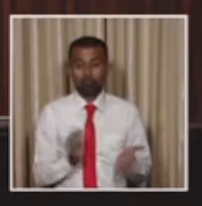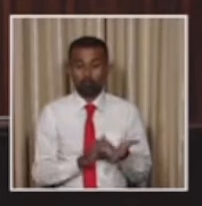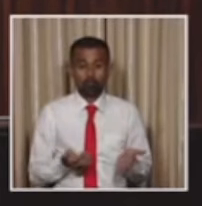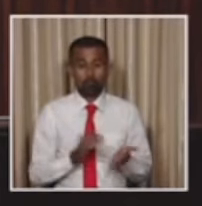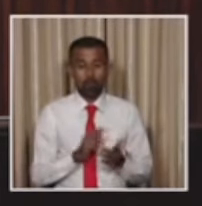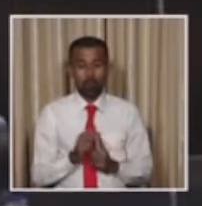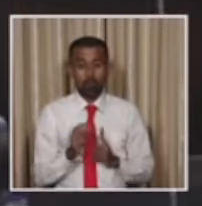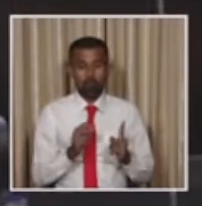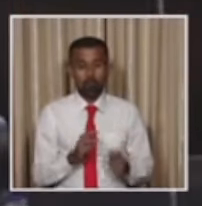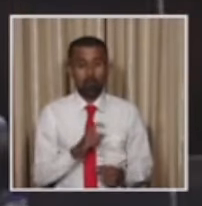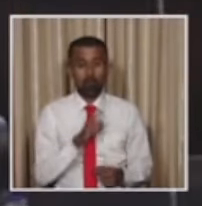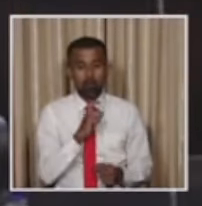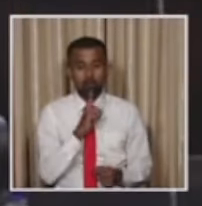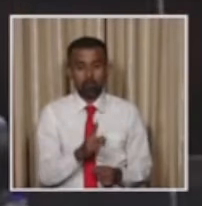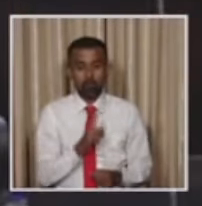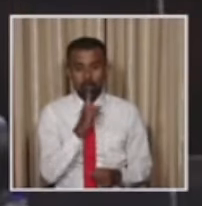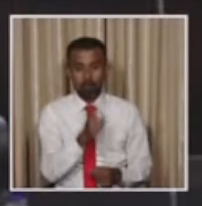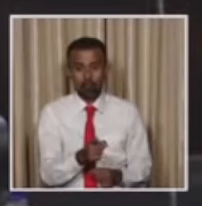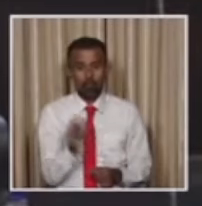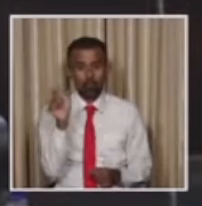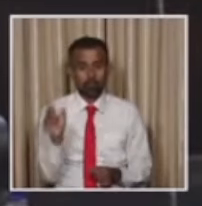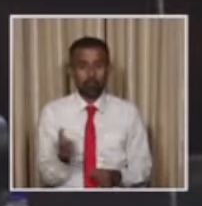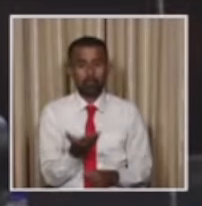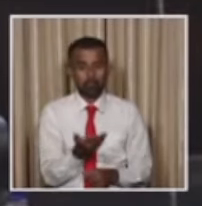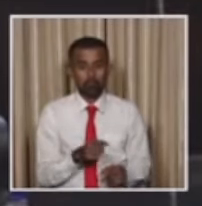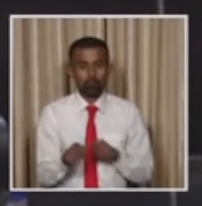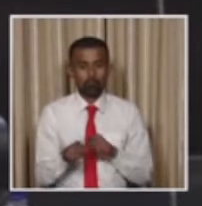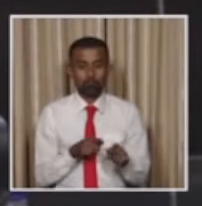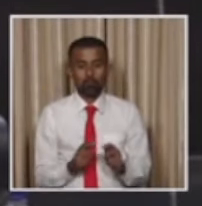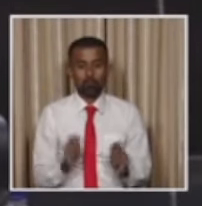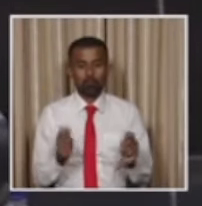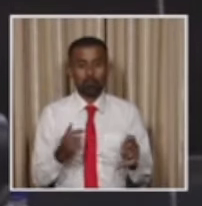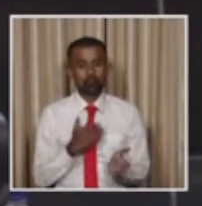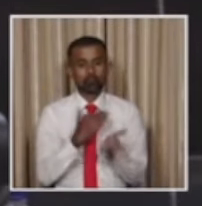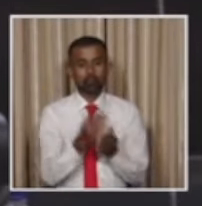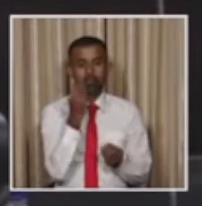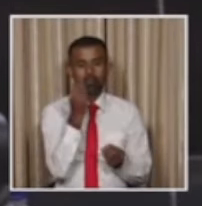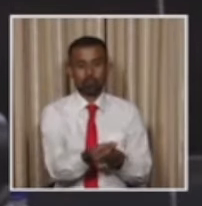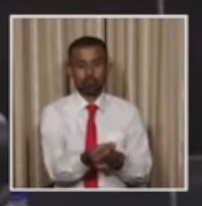මේ පාර්ලිමේන්තුවේ හඬ නැගුවේ. ඉතින් එතුමාගේ ඉල්ලීම පරිදි ඔබතුමාලා ගෑල් තියෙනවා, අපි සහයෝගය දෙනවා.